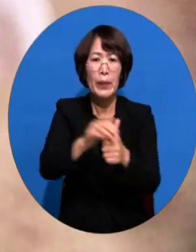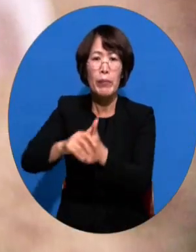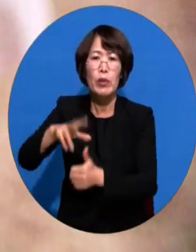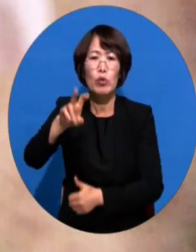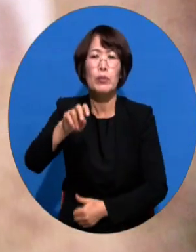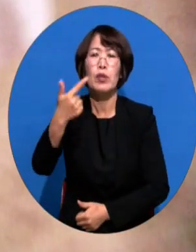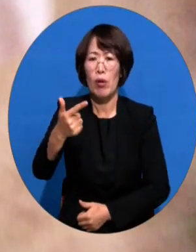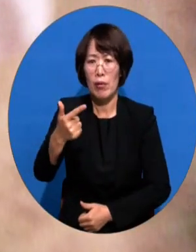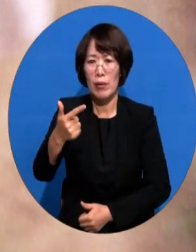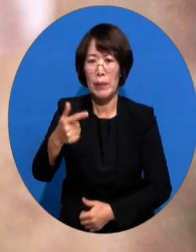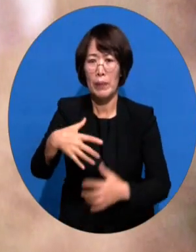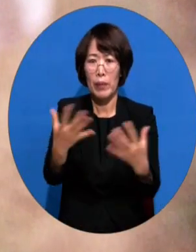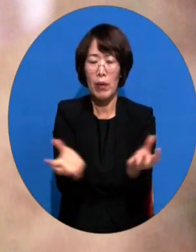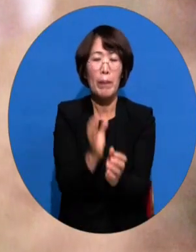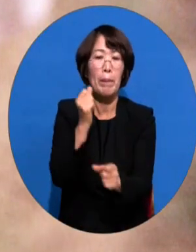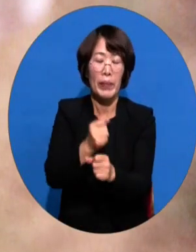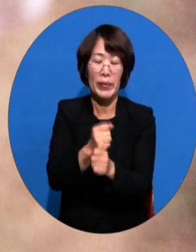비상 방역대책반을 구성했습니다